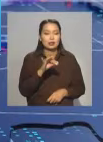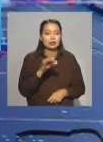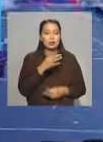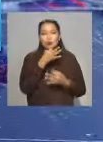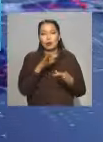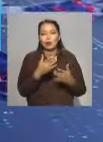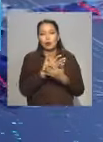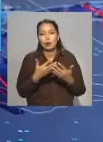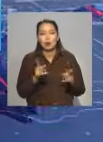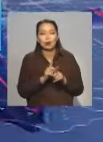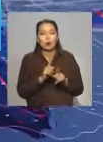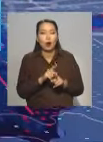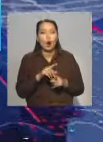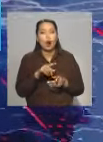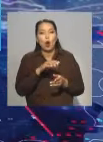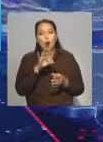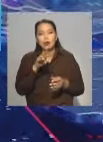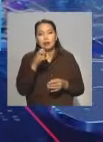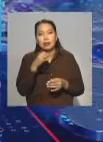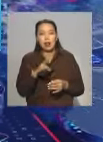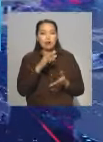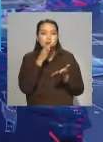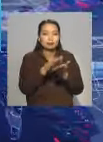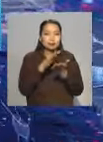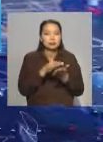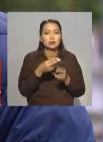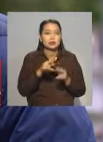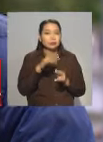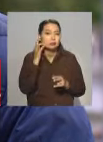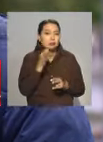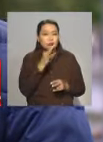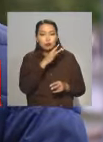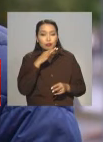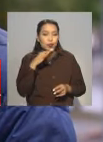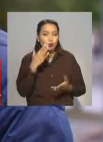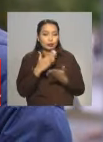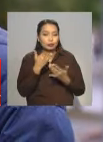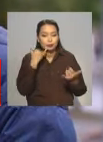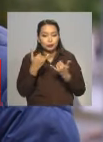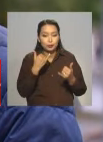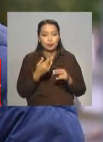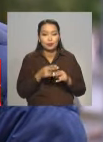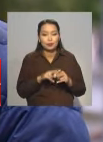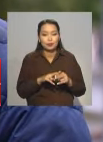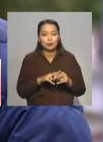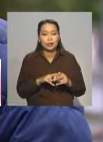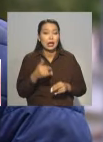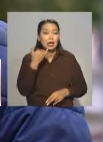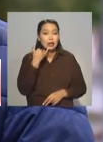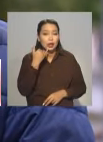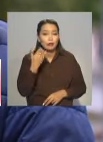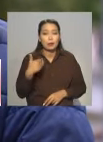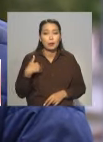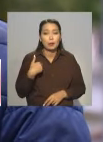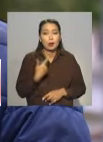келген сауалыңызға онлайн жауап беретін колл-операторлардың да саны көбеюде. Ну, если говорить о пользе телефона... Телефонның пайдасы мен